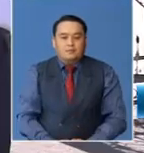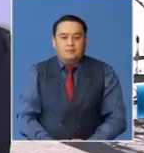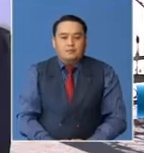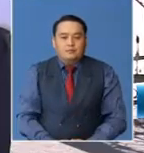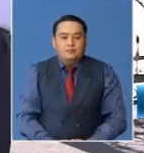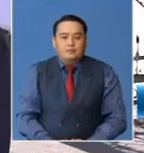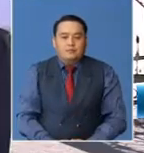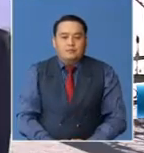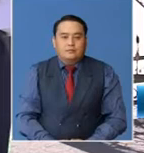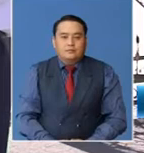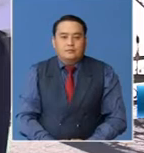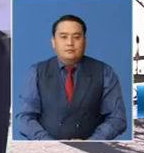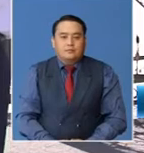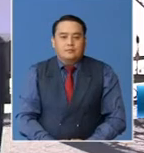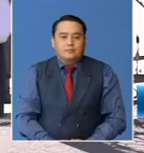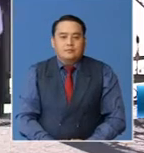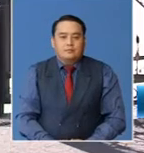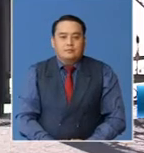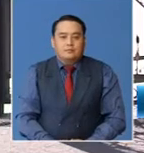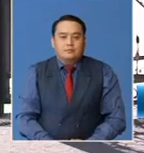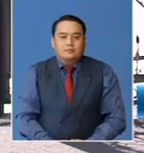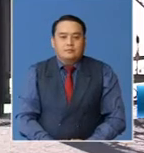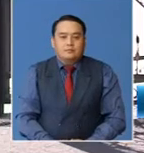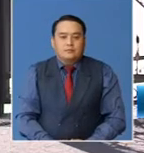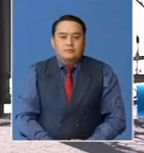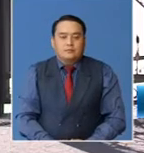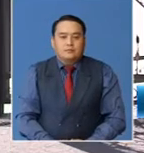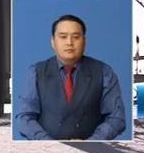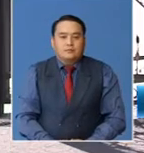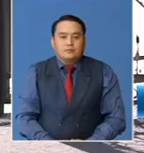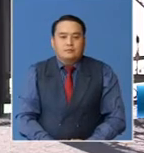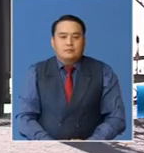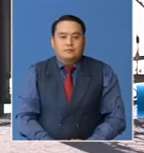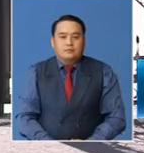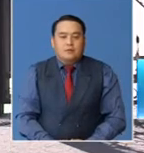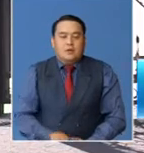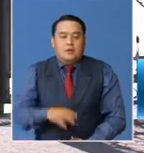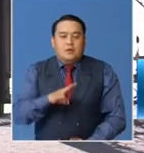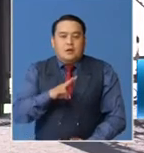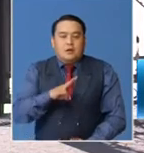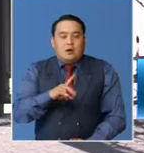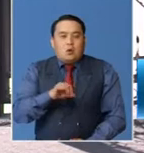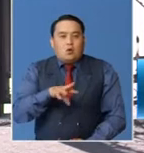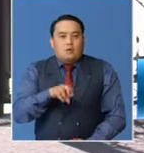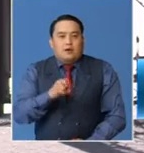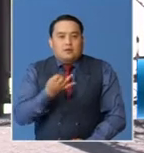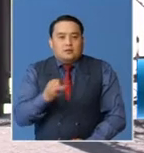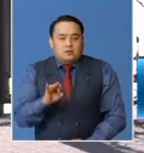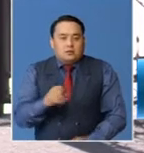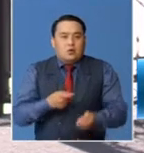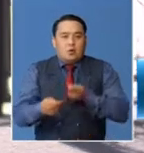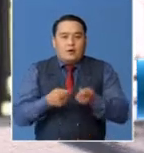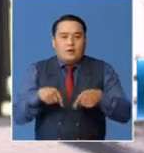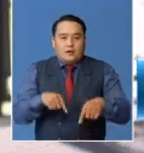Николай Никитич Головатский деген кісі осы колхоз басқарған, сол үшін 19 жыл жұмыс жасап. Николай Никитич Головатский возглавлял когда-то